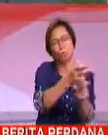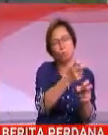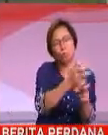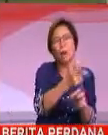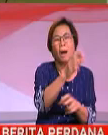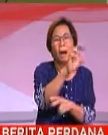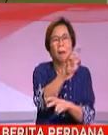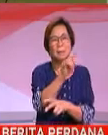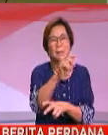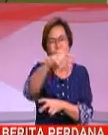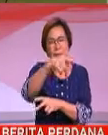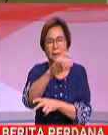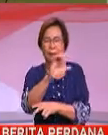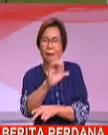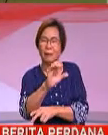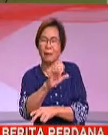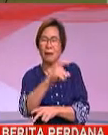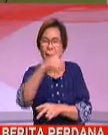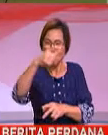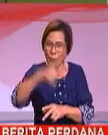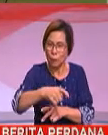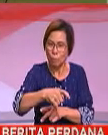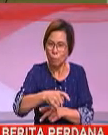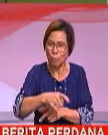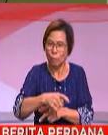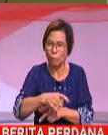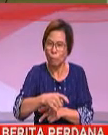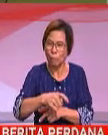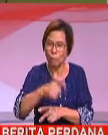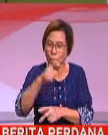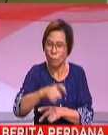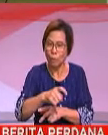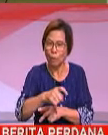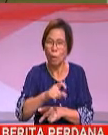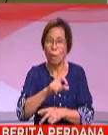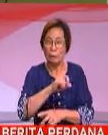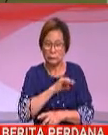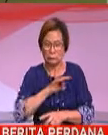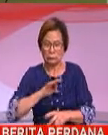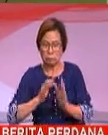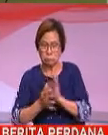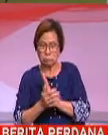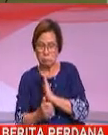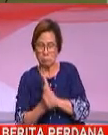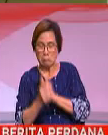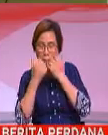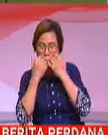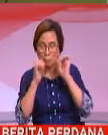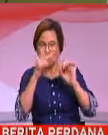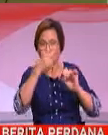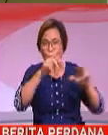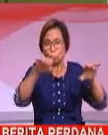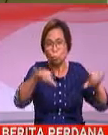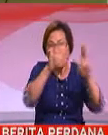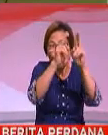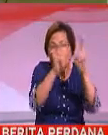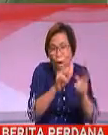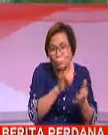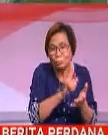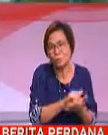ujian RT-PCR memerlukan staf yang lebih mahir untuk menjalankan ujian